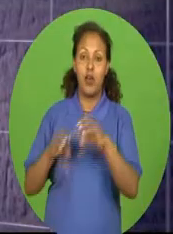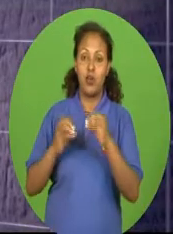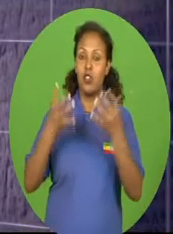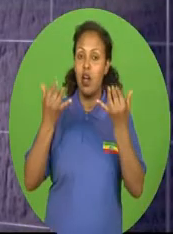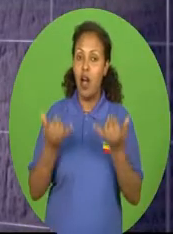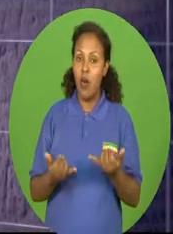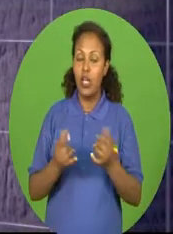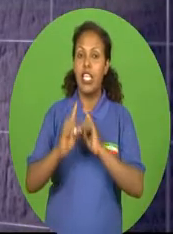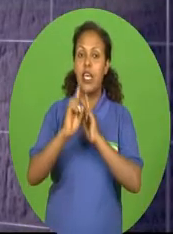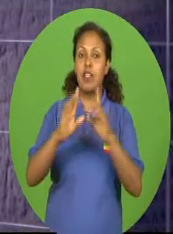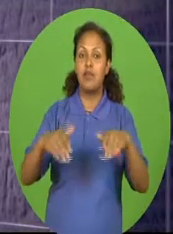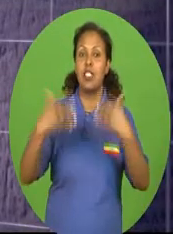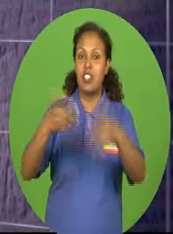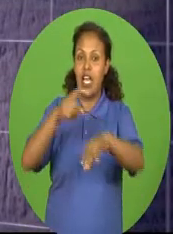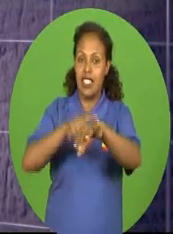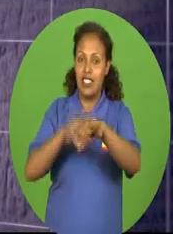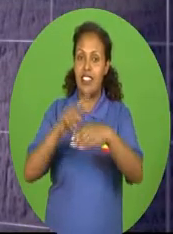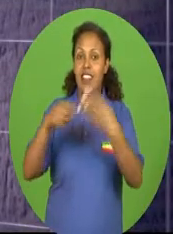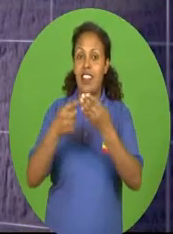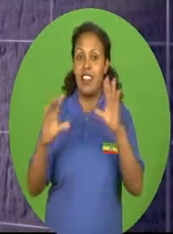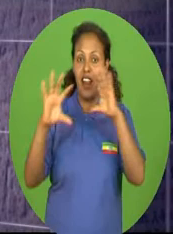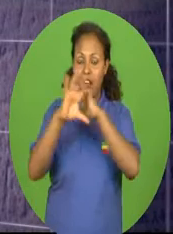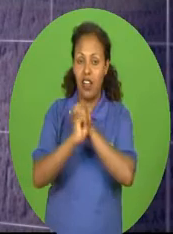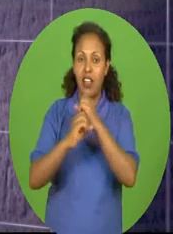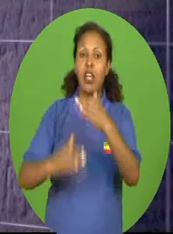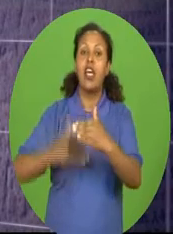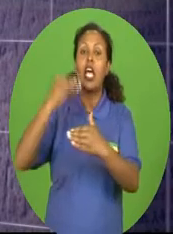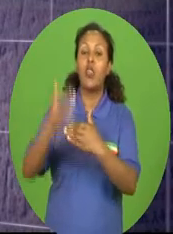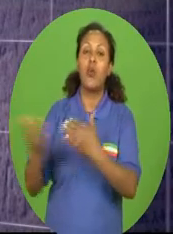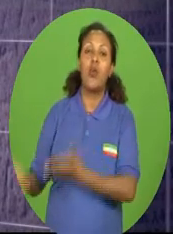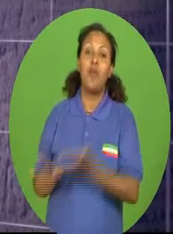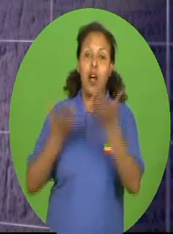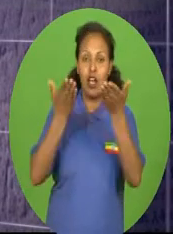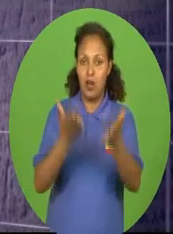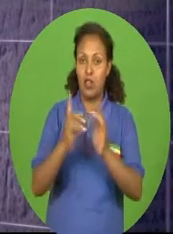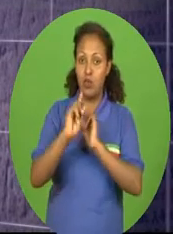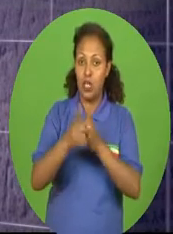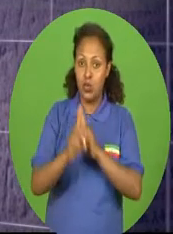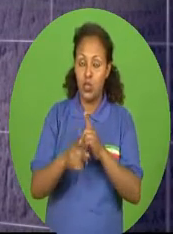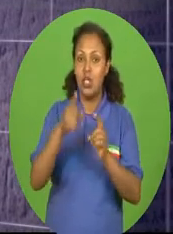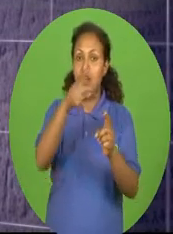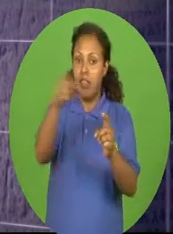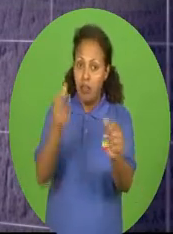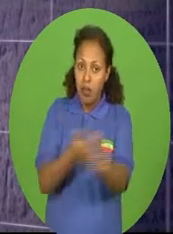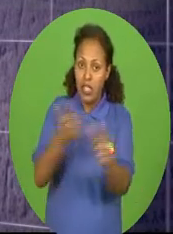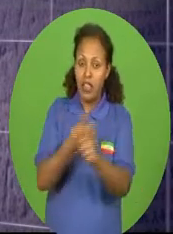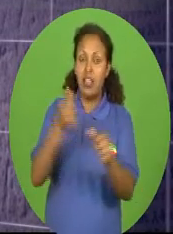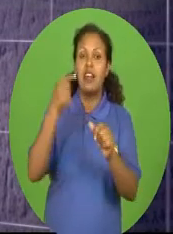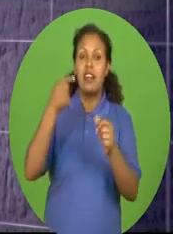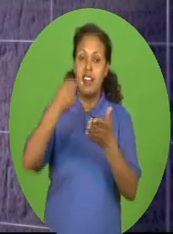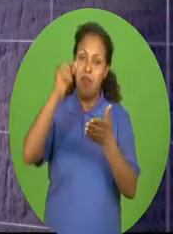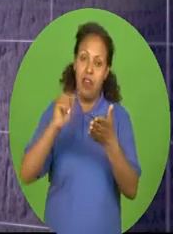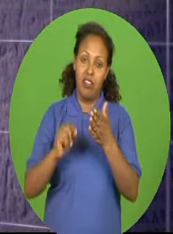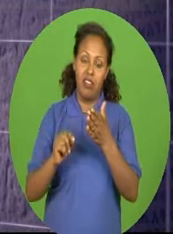ተማሪዎች አሁን የመልስ መስጫ ጊዜው ስለተጠናቀቀ ቀጥሎ የማቀርብላችሁን መልሶች በመከታተል